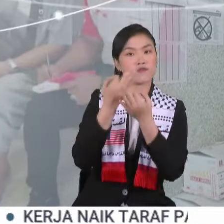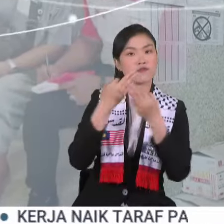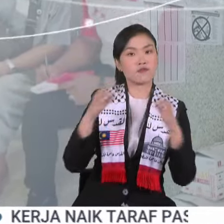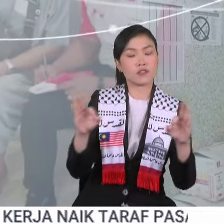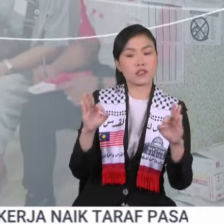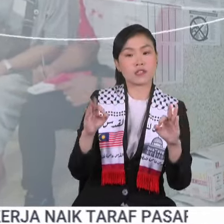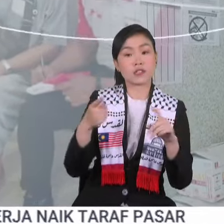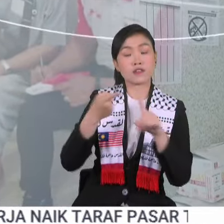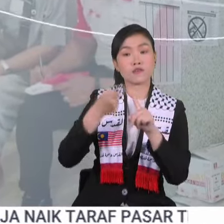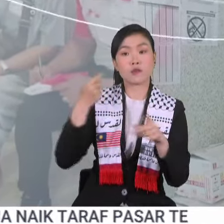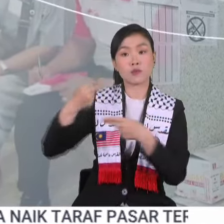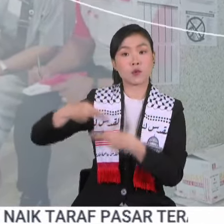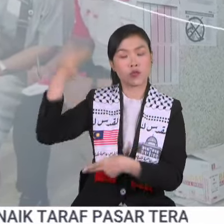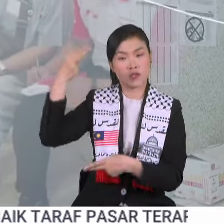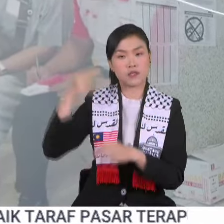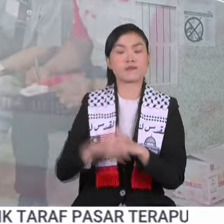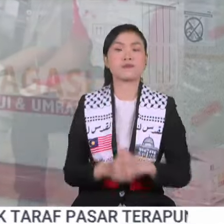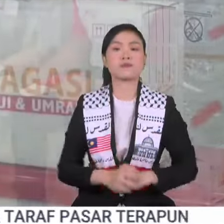lokasi penginapan jemaah.